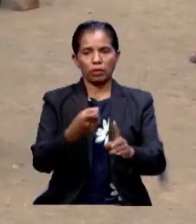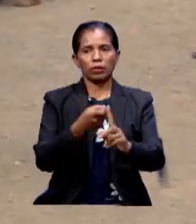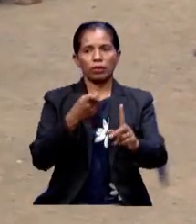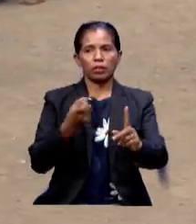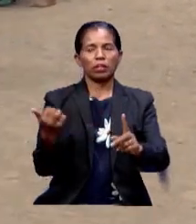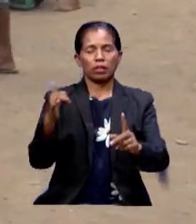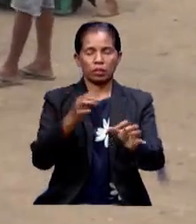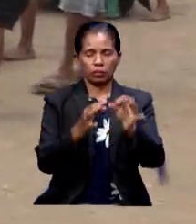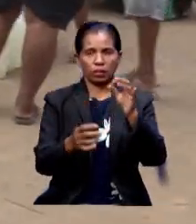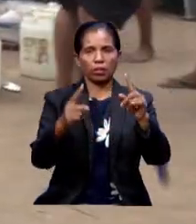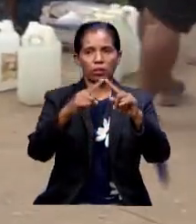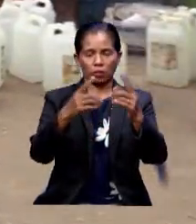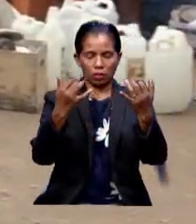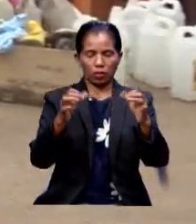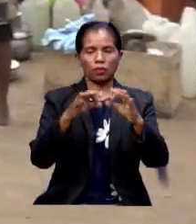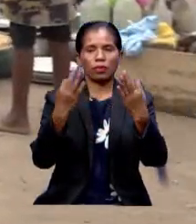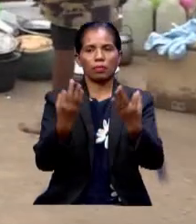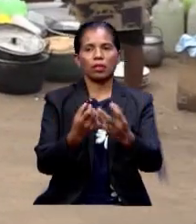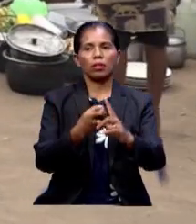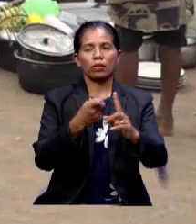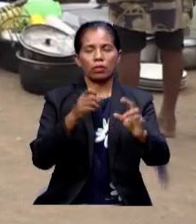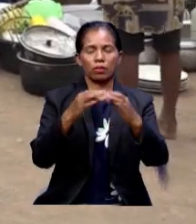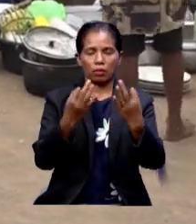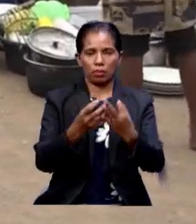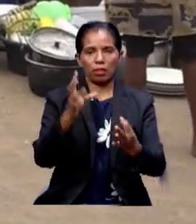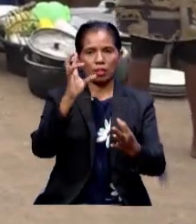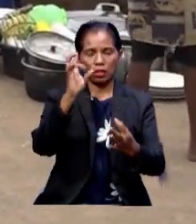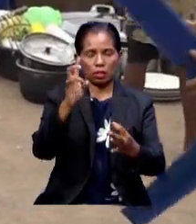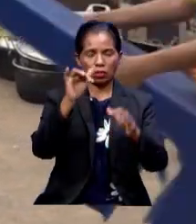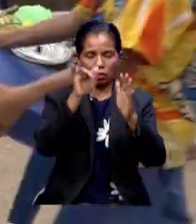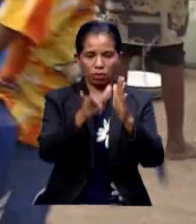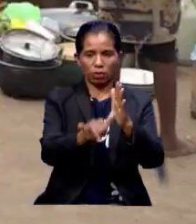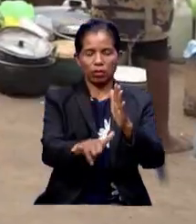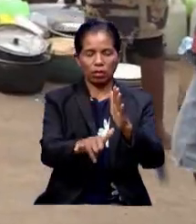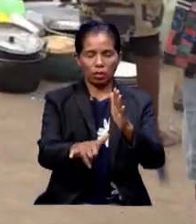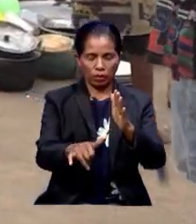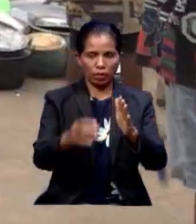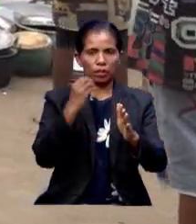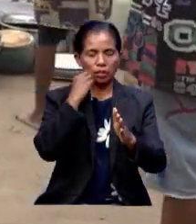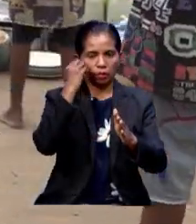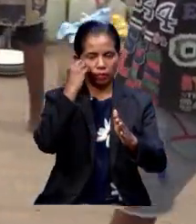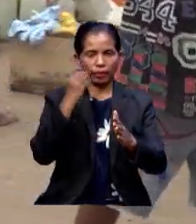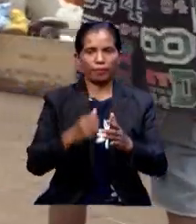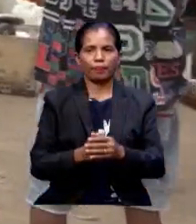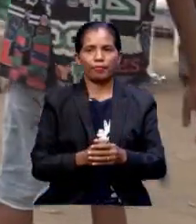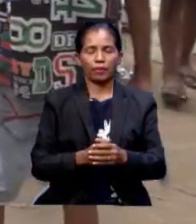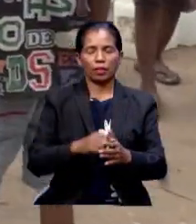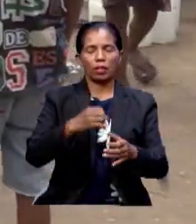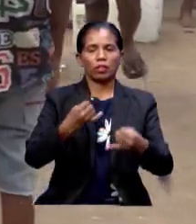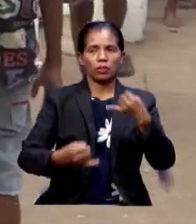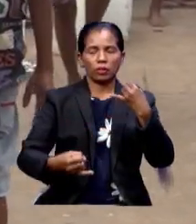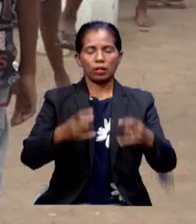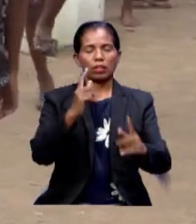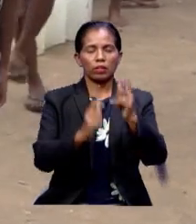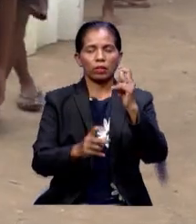maske nune to agora familia husi umakain hitu ne kontinua hela iha sirne hela fating. Juiz Administrador Tribunal